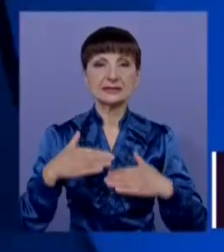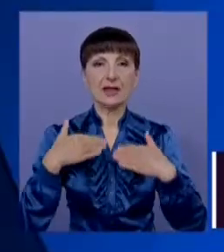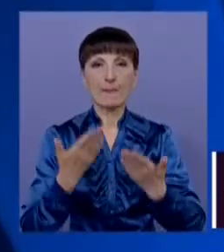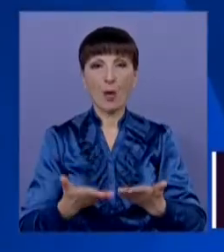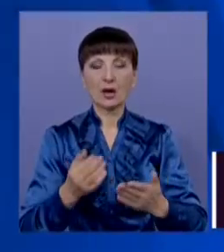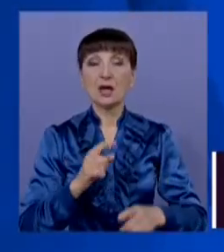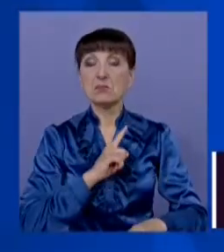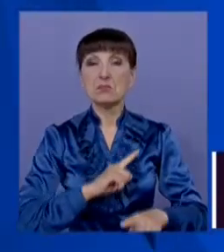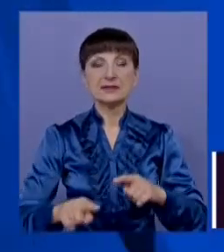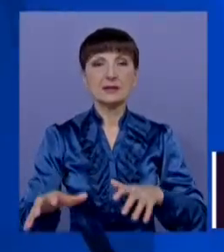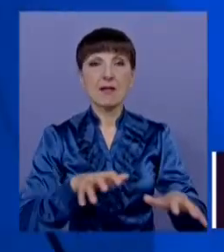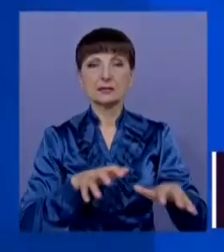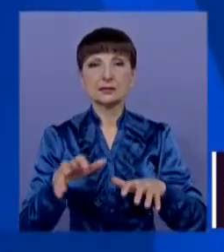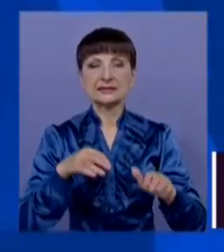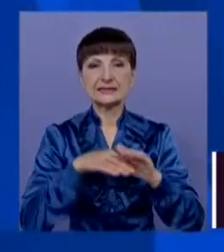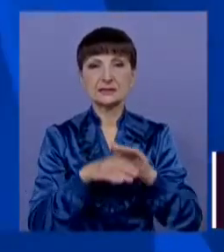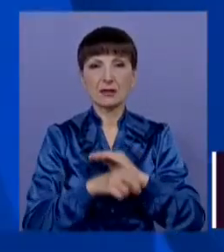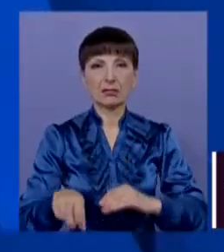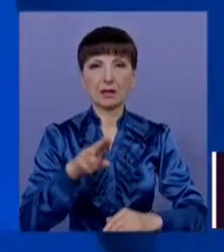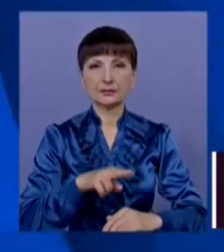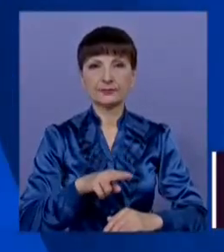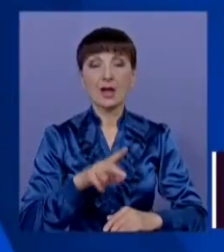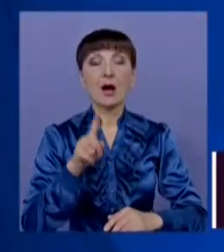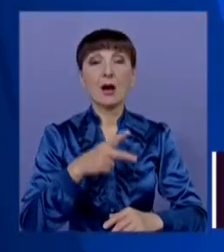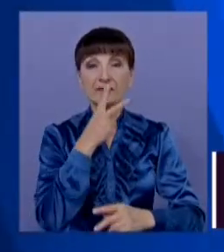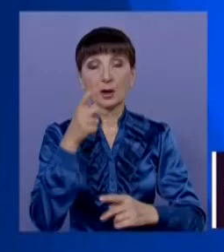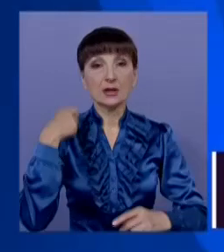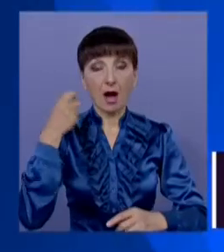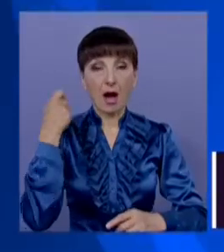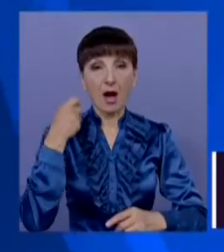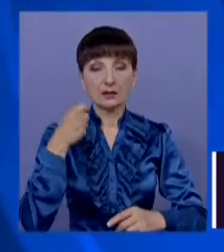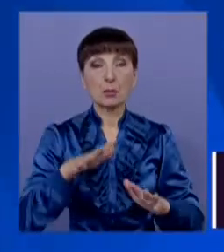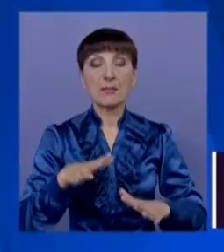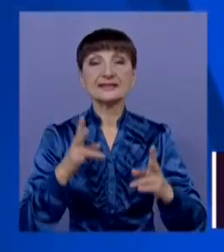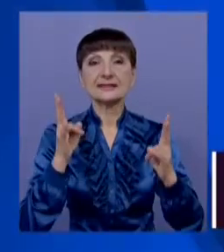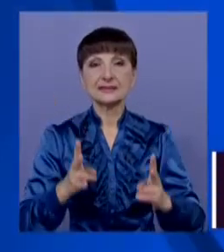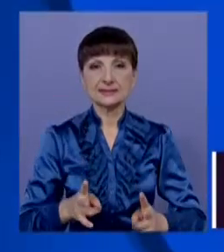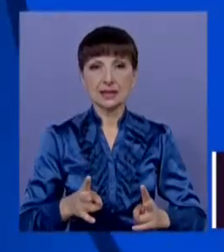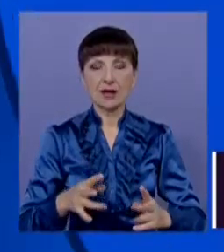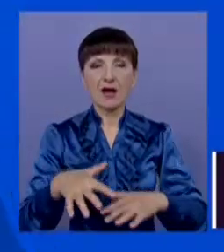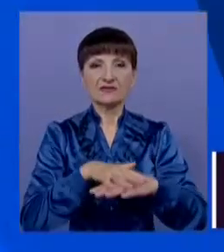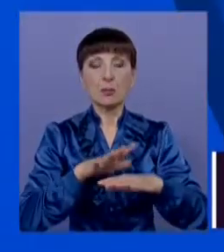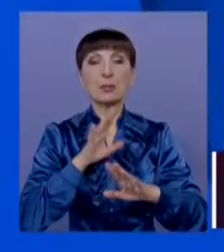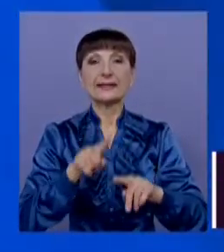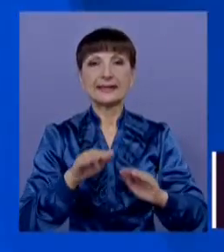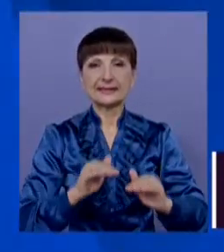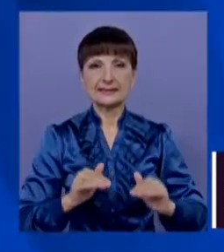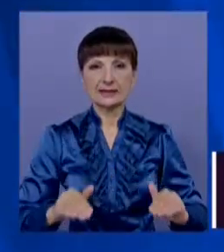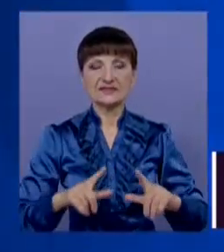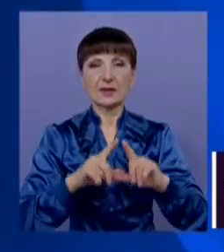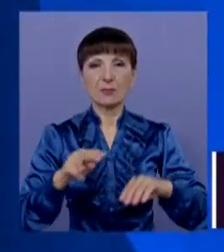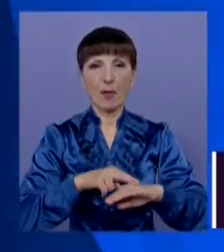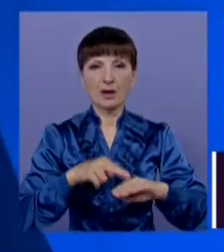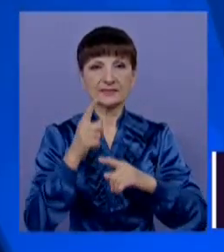за считанные секунды обчистила складское помещение. Причем, судя по любительским кадрам с места инцидента, в толпе были и дети. В департаменте